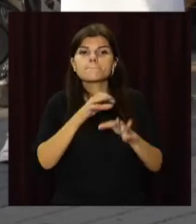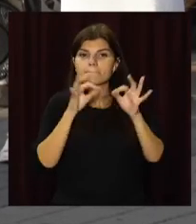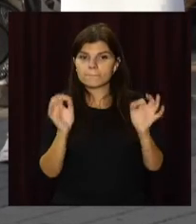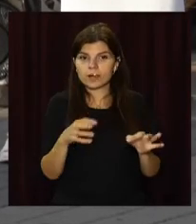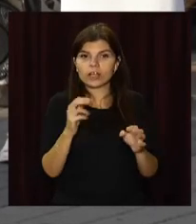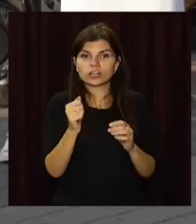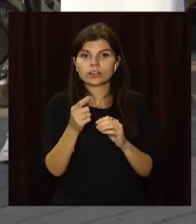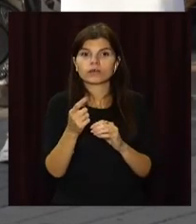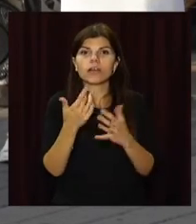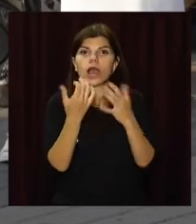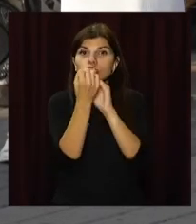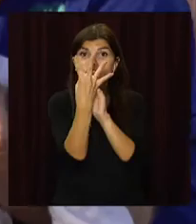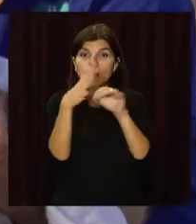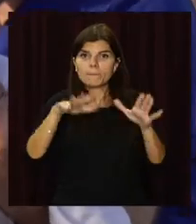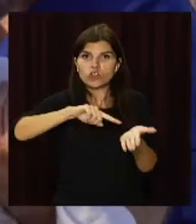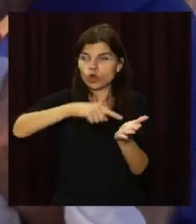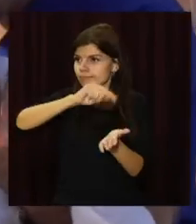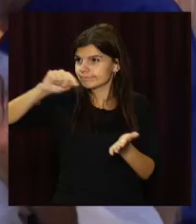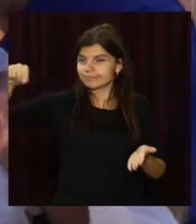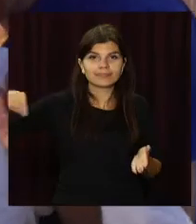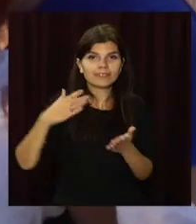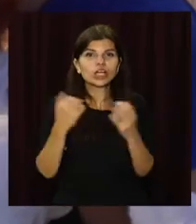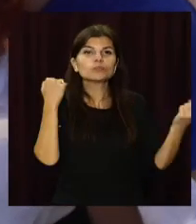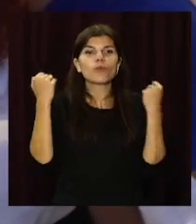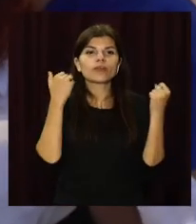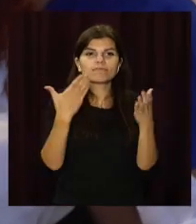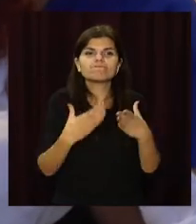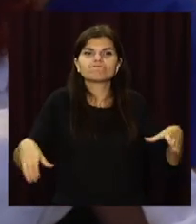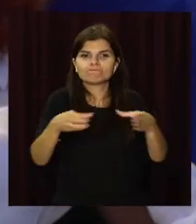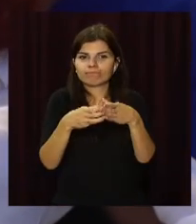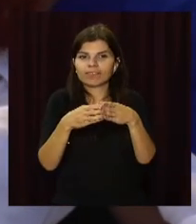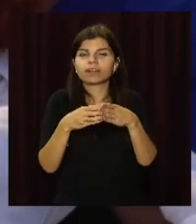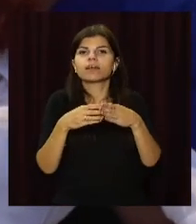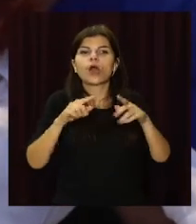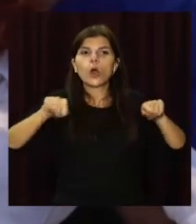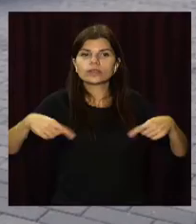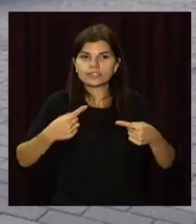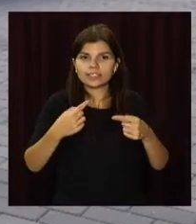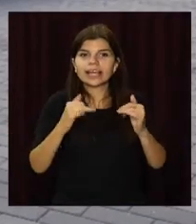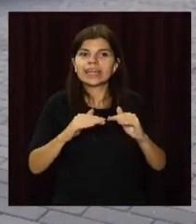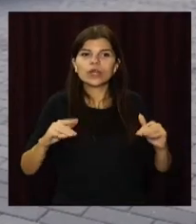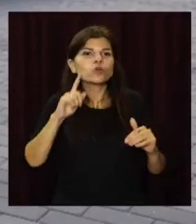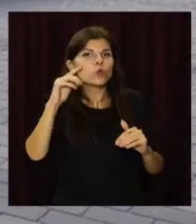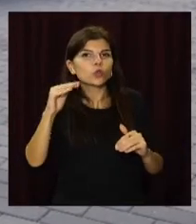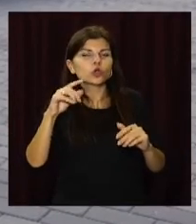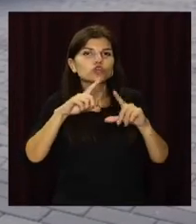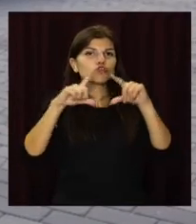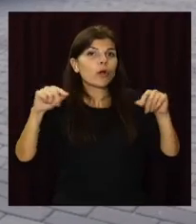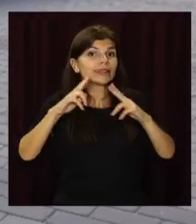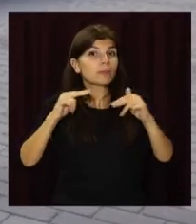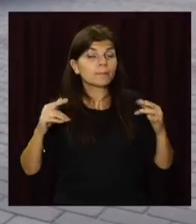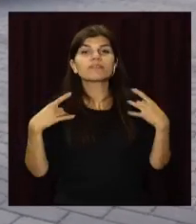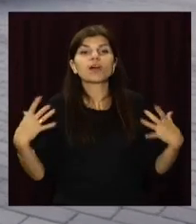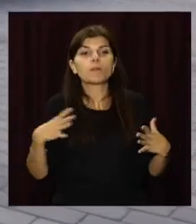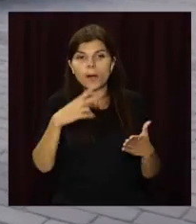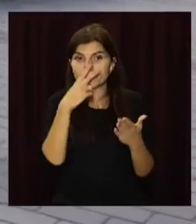на 14 локаціях демонстрували представники спортивних федерацій, громадських організацій та дитячо-юнацьких шкіл Дніпра. На святі